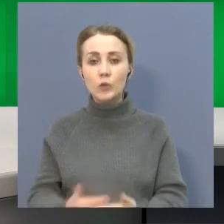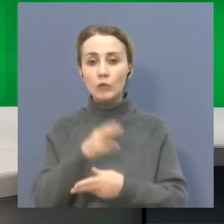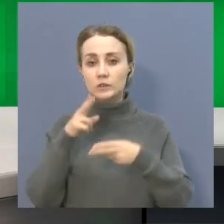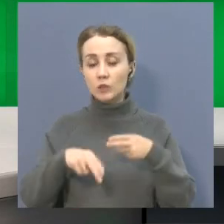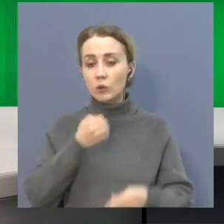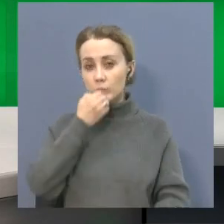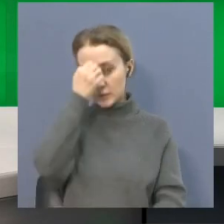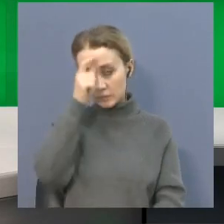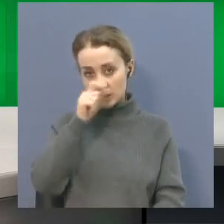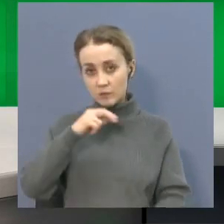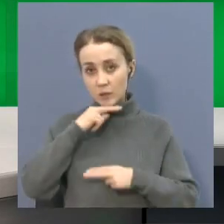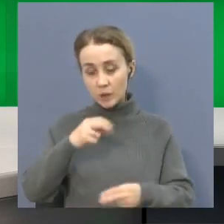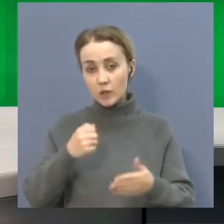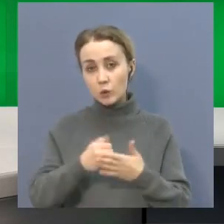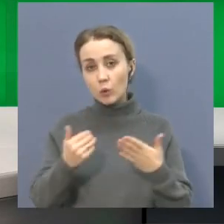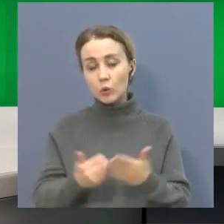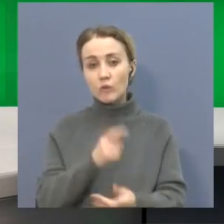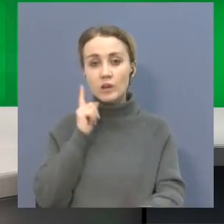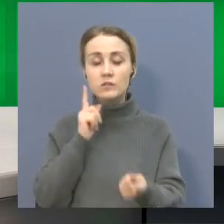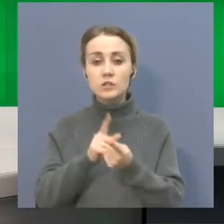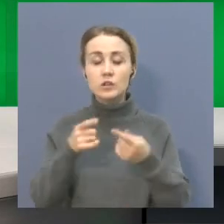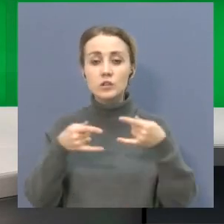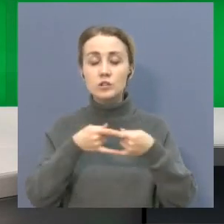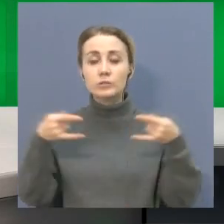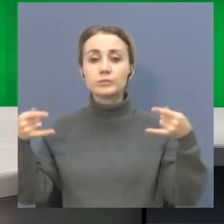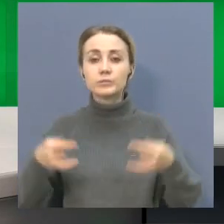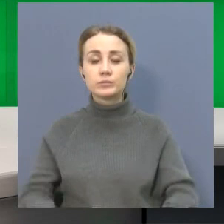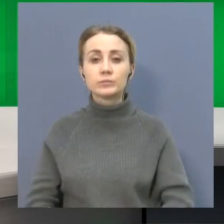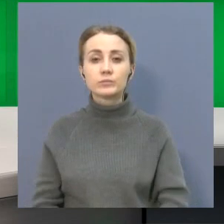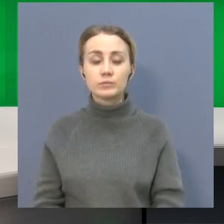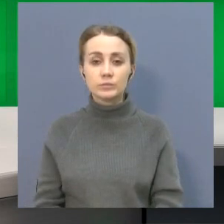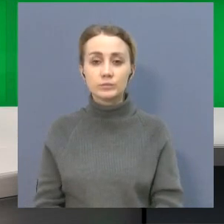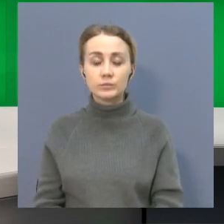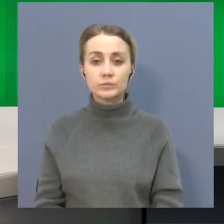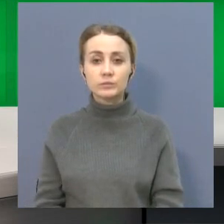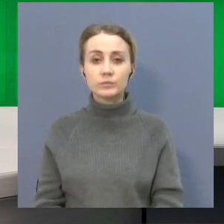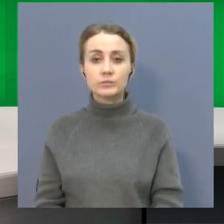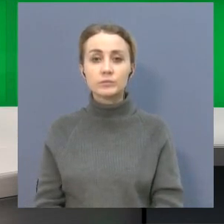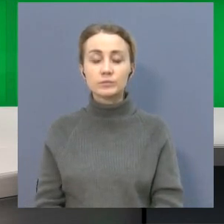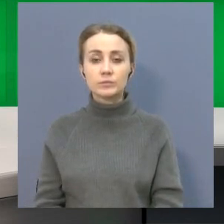Арнамызға келіп түскен ақпараттар легі бүгінге осындай болды. Эфирді тізгіндеген мен Айсауле Сезбек, сурдо